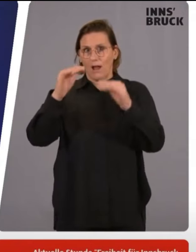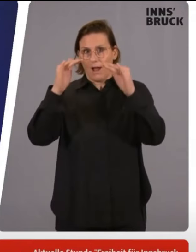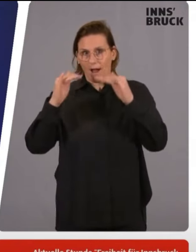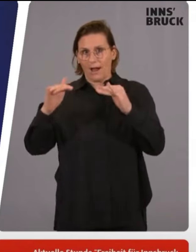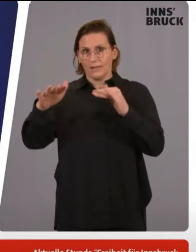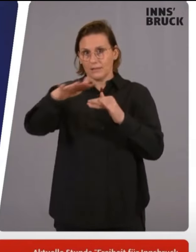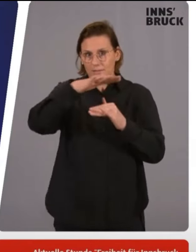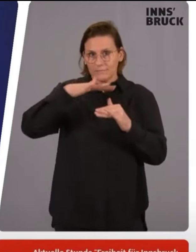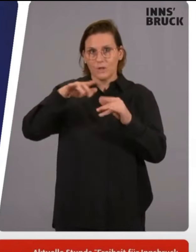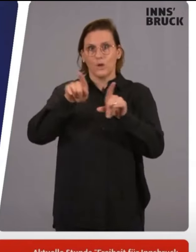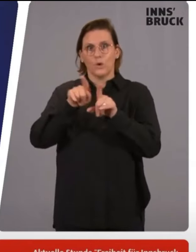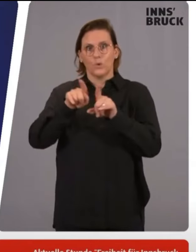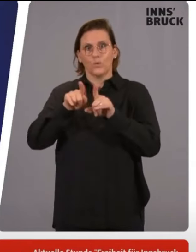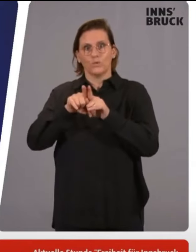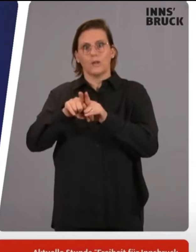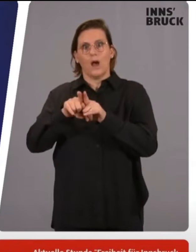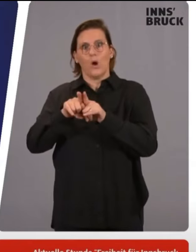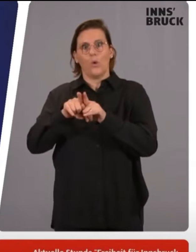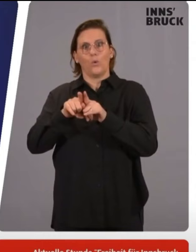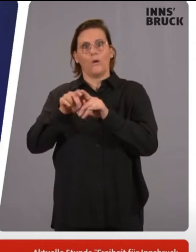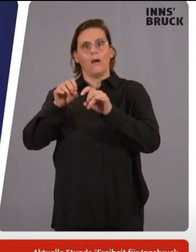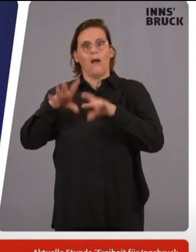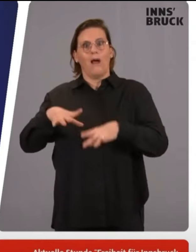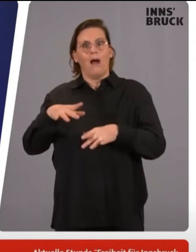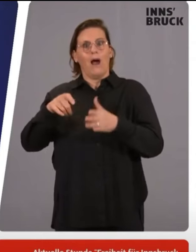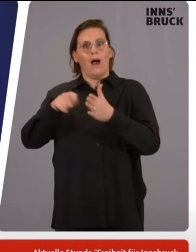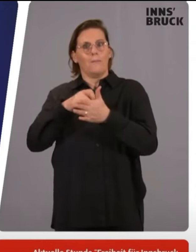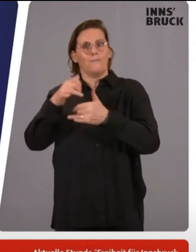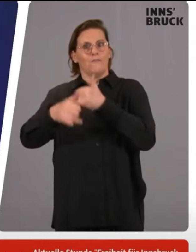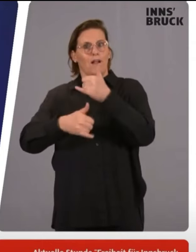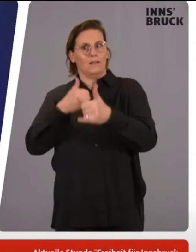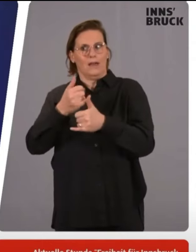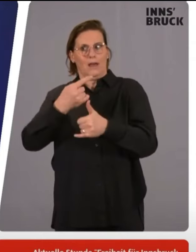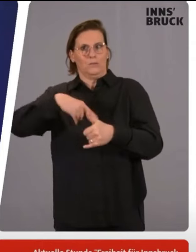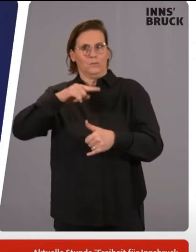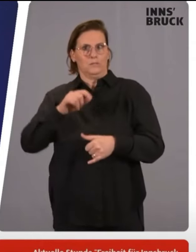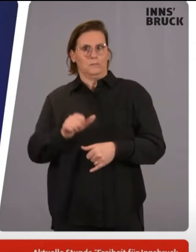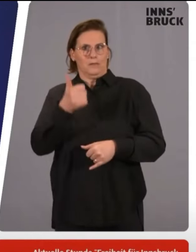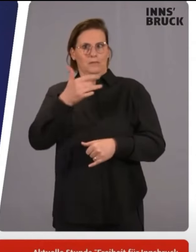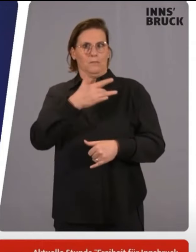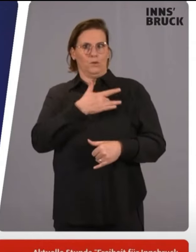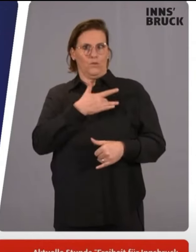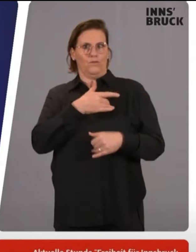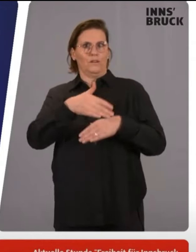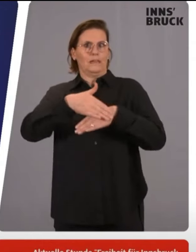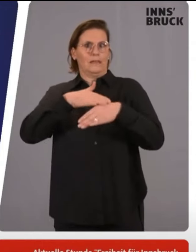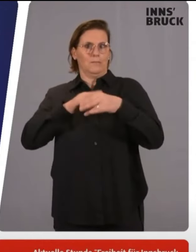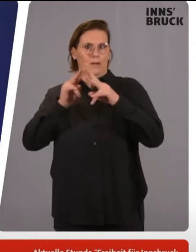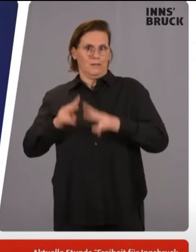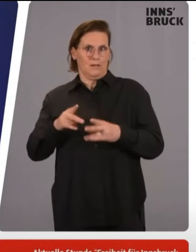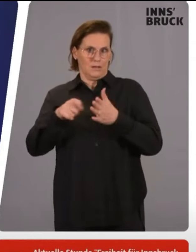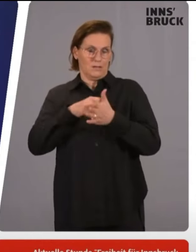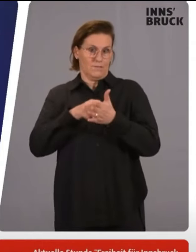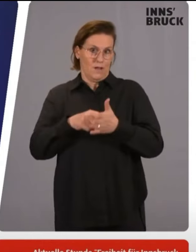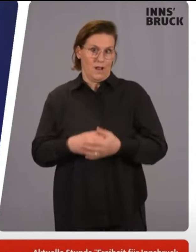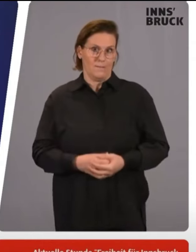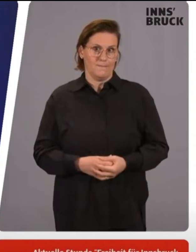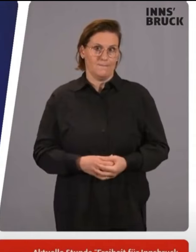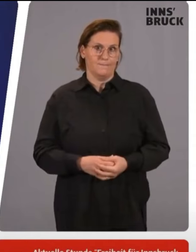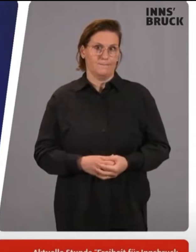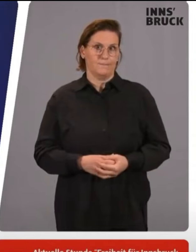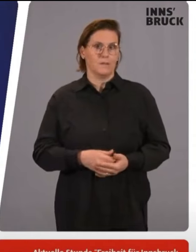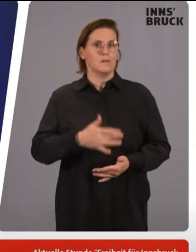Abwahl jaahr und es betrifft uns und unser insprog am meisten bei der Gemeinderatswahl was hat der